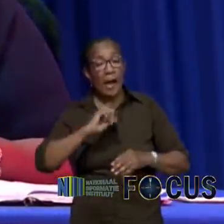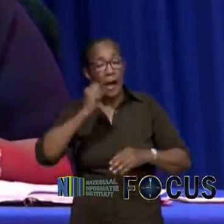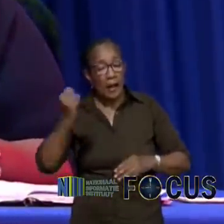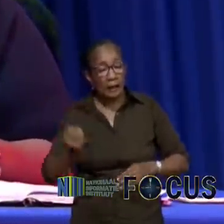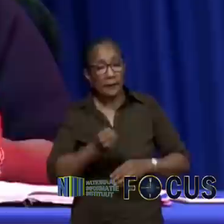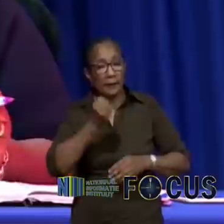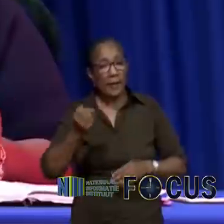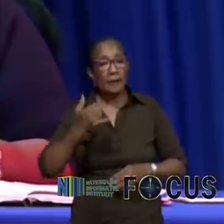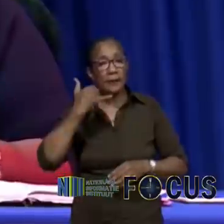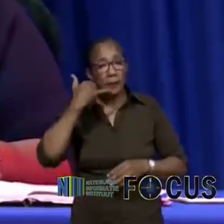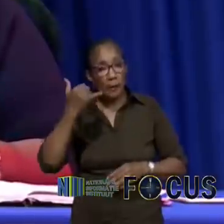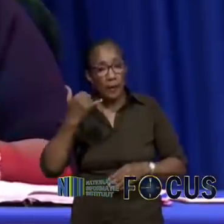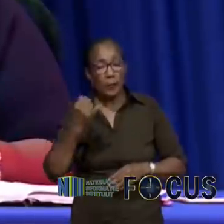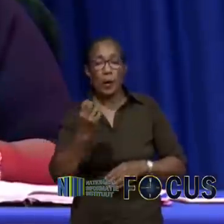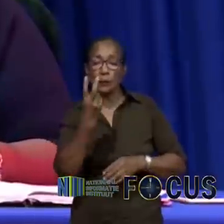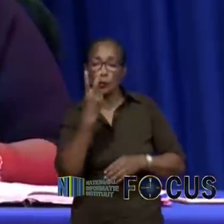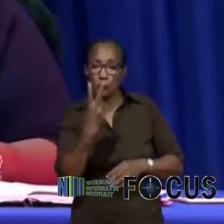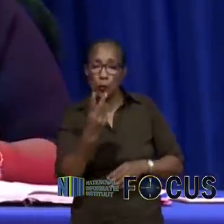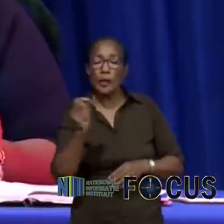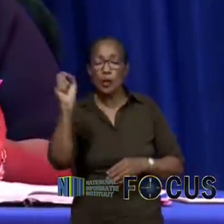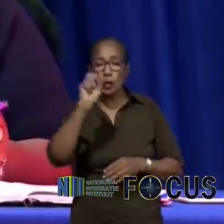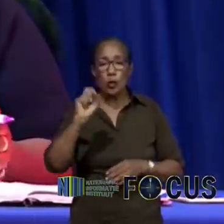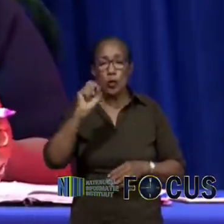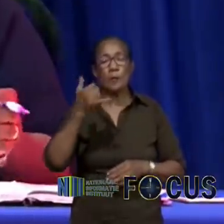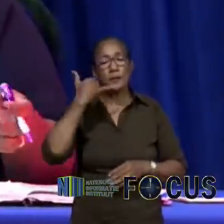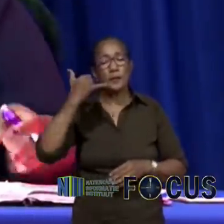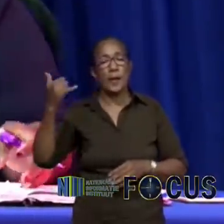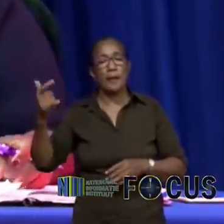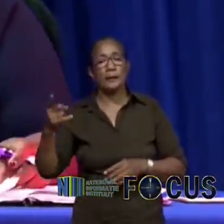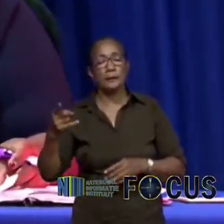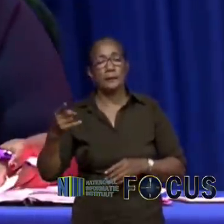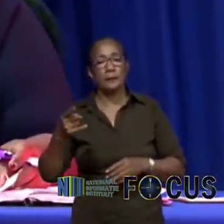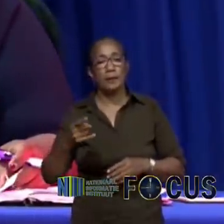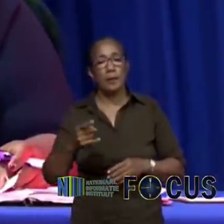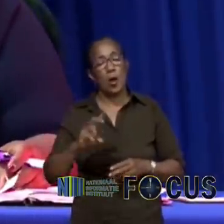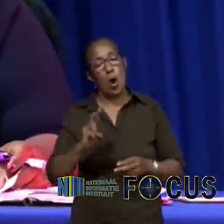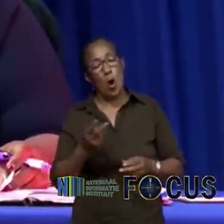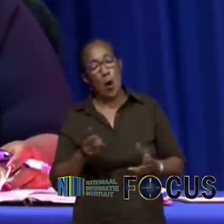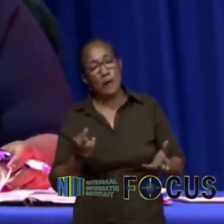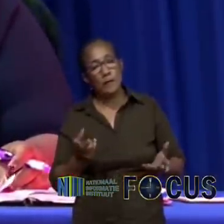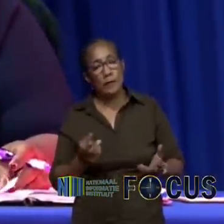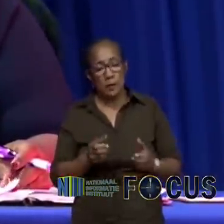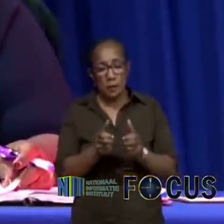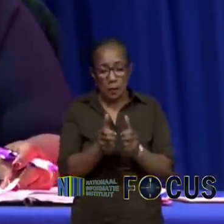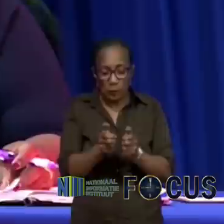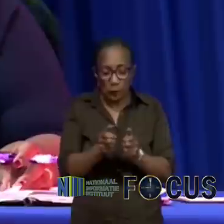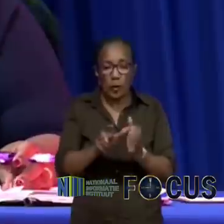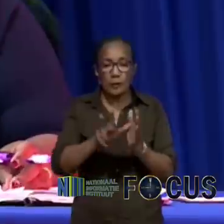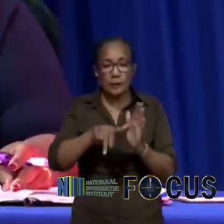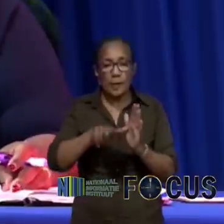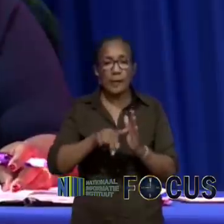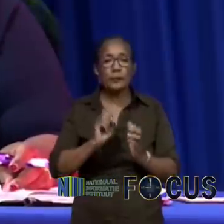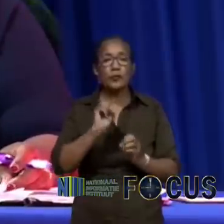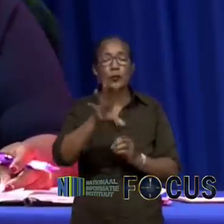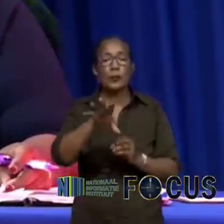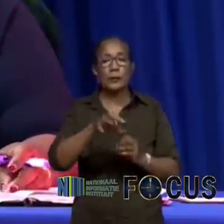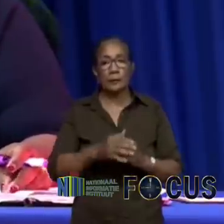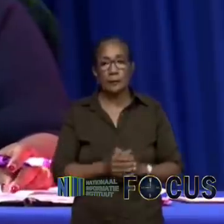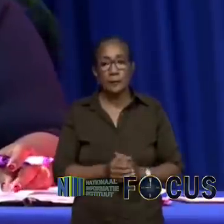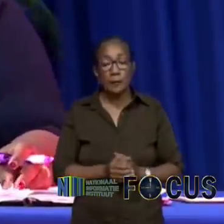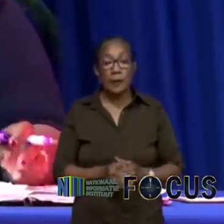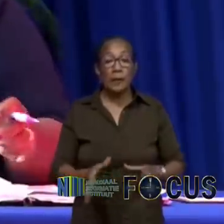alle tijden op deze 2 nummers bellen of een WhatsApp sturen.